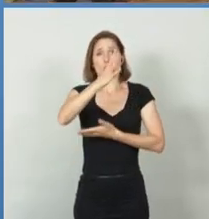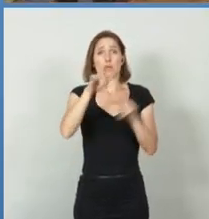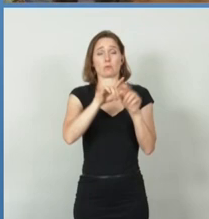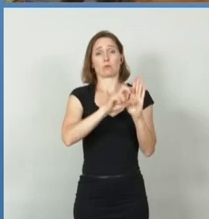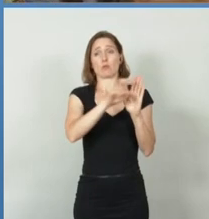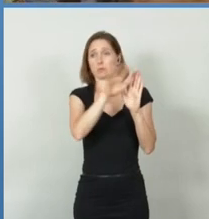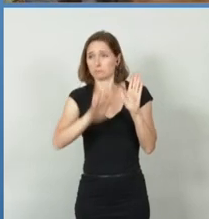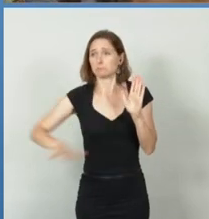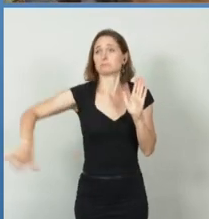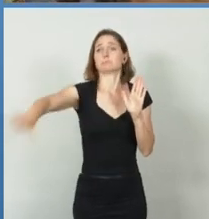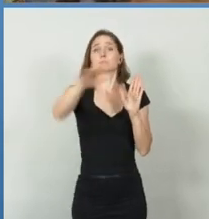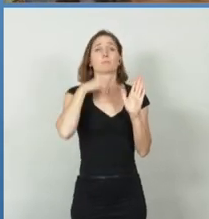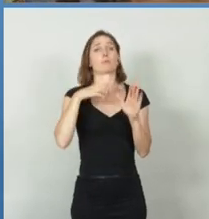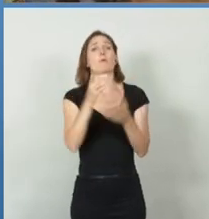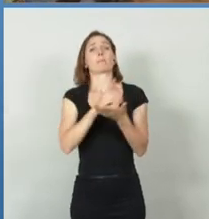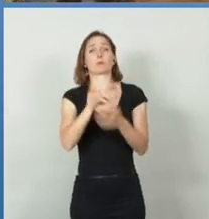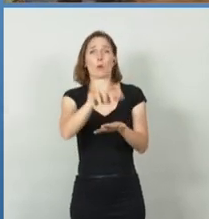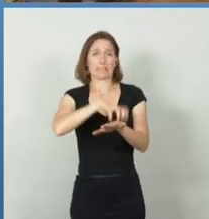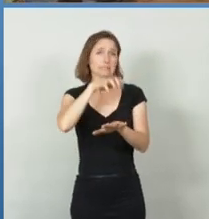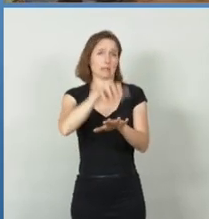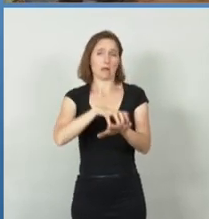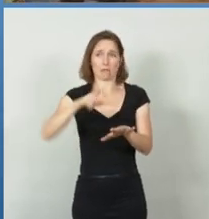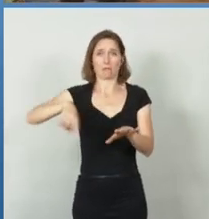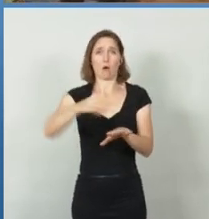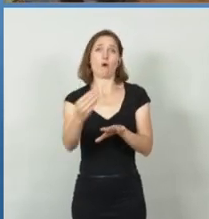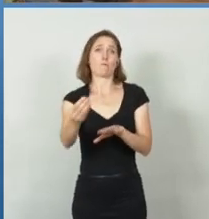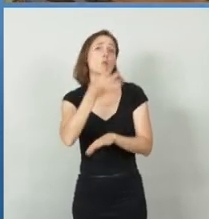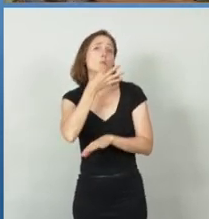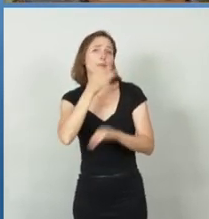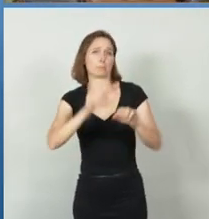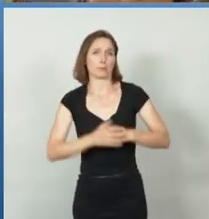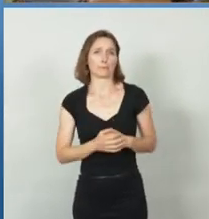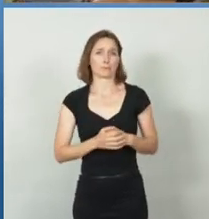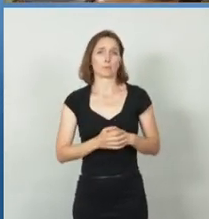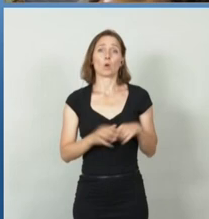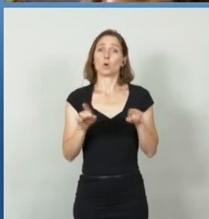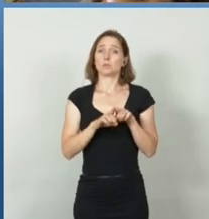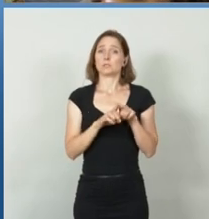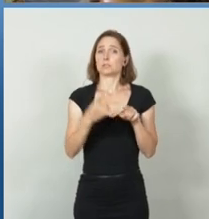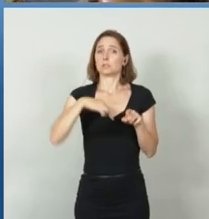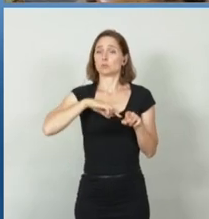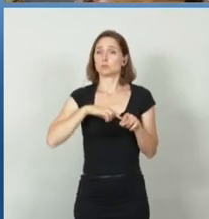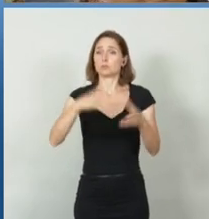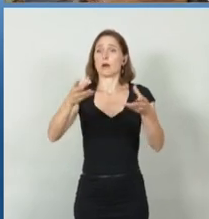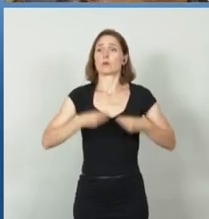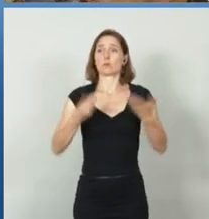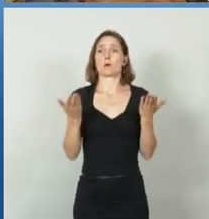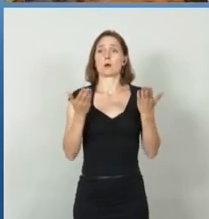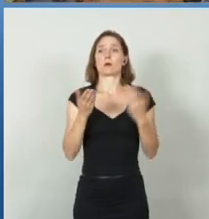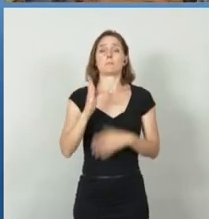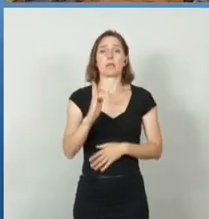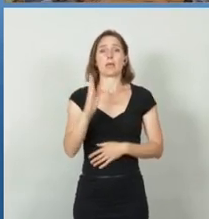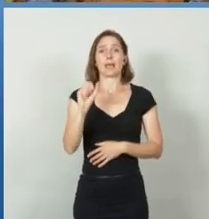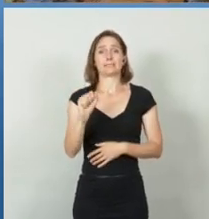aux enfants de l'Isère le pays ici accueille également bouquins sans frontières dont nous avons fêté les 10 ans vendredi dernier